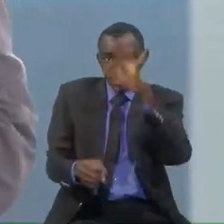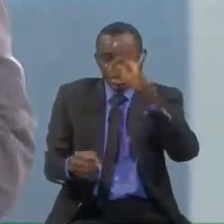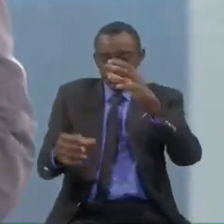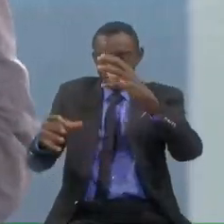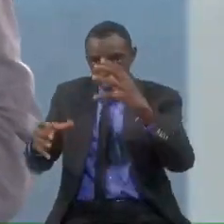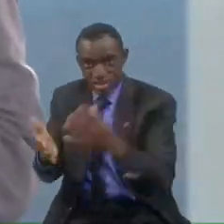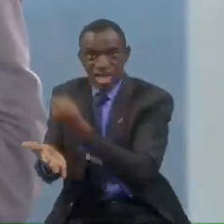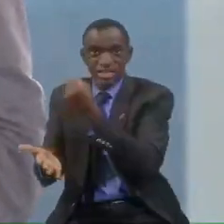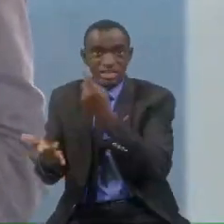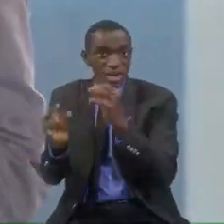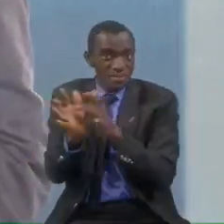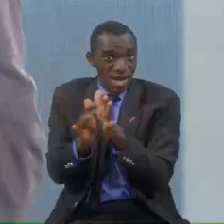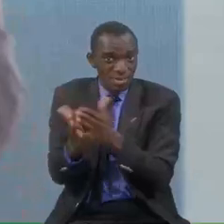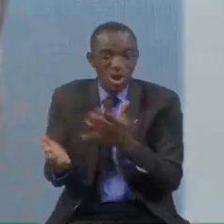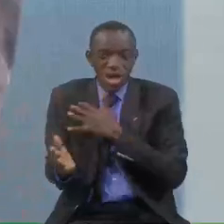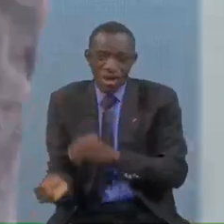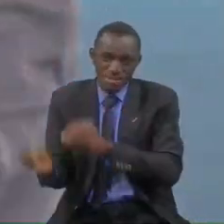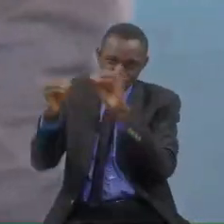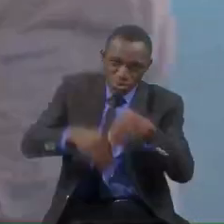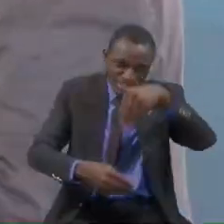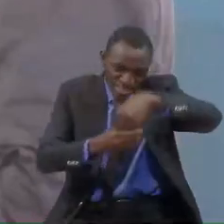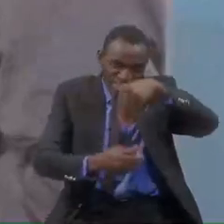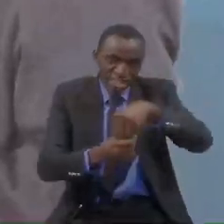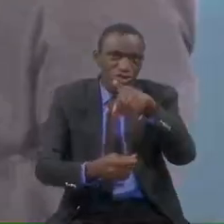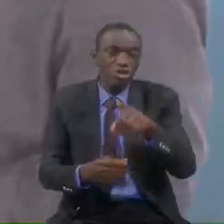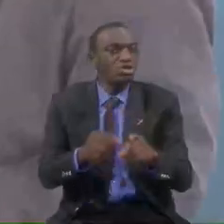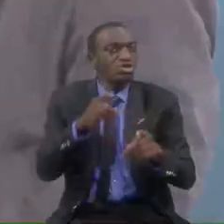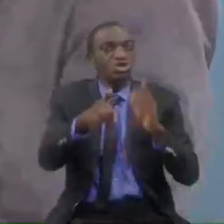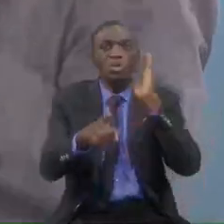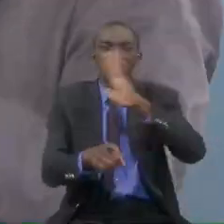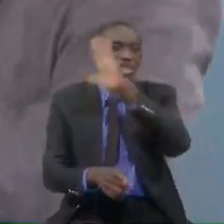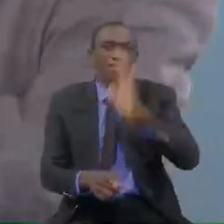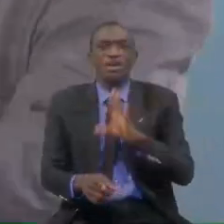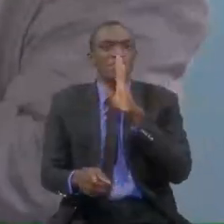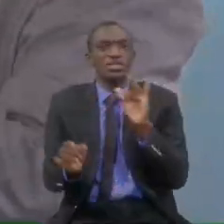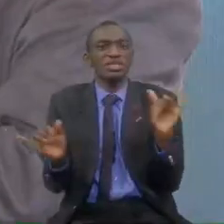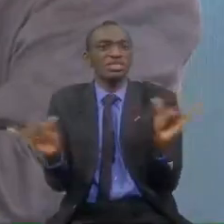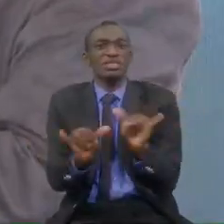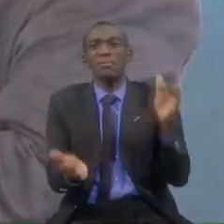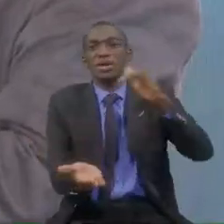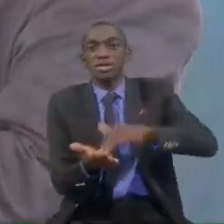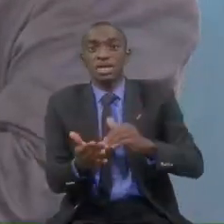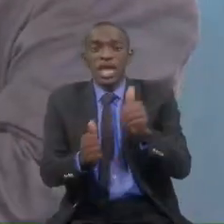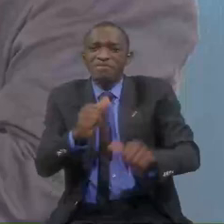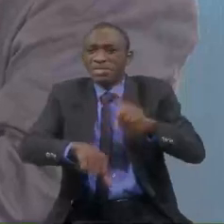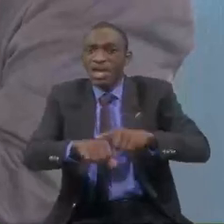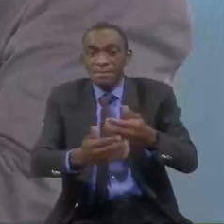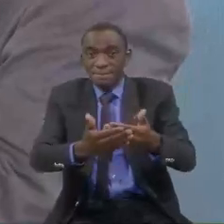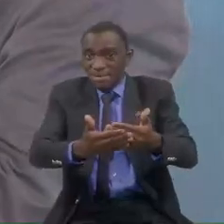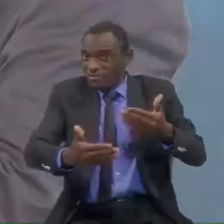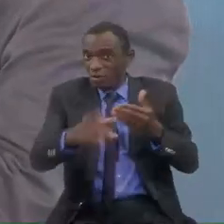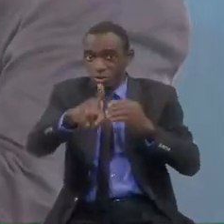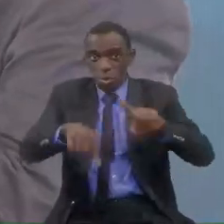vous, vous ne serez plus le même. Toutes les fois avant de sortir, non seulement vous lisez la